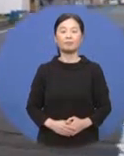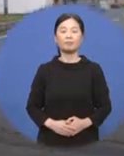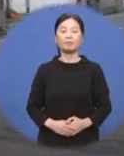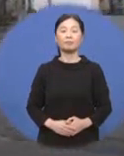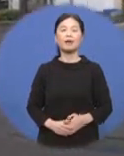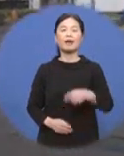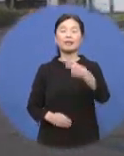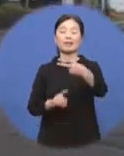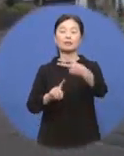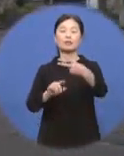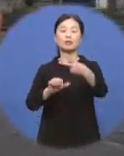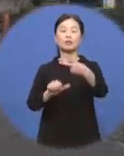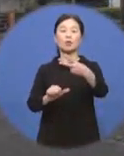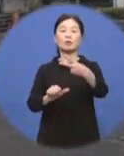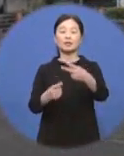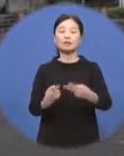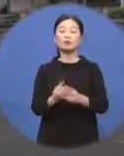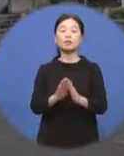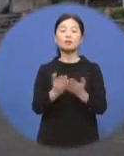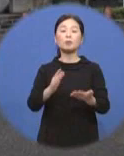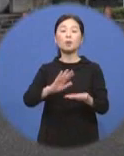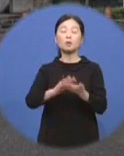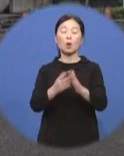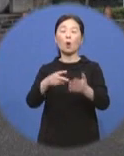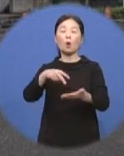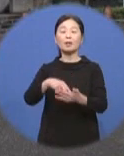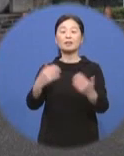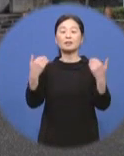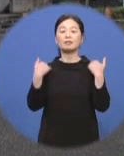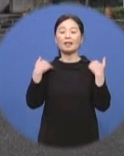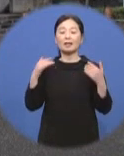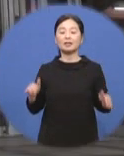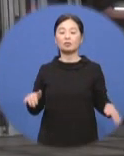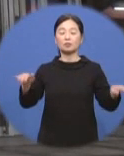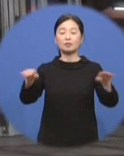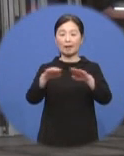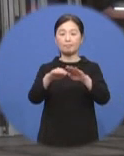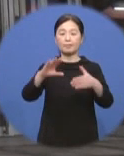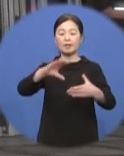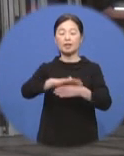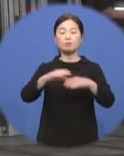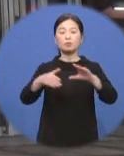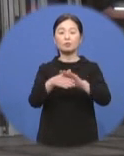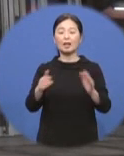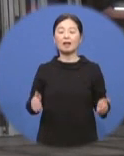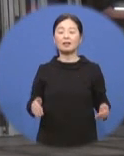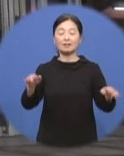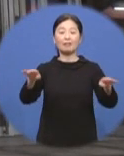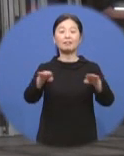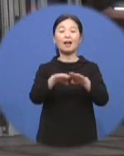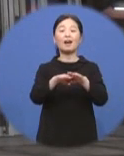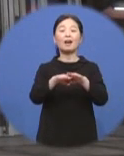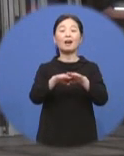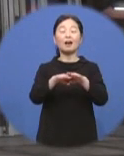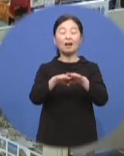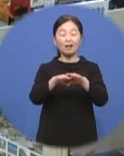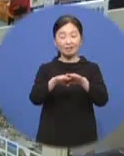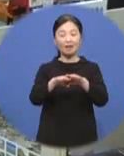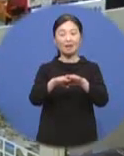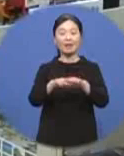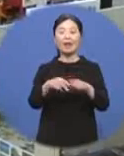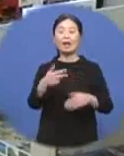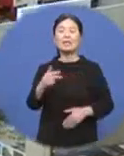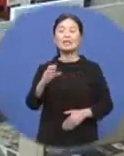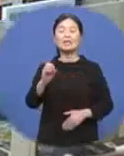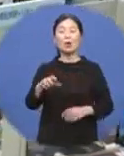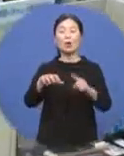2月15日串本町立体育館と串本町文化センターで南紀熊野ジオパークフェスタが開催され